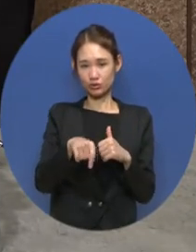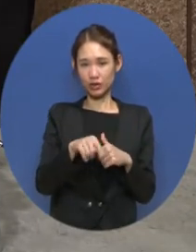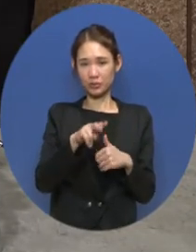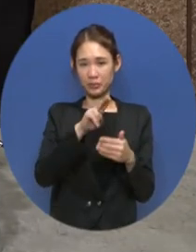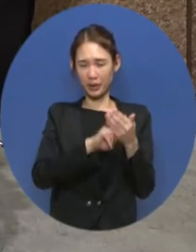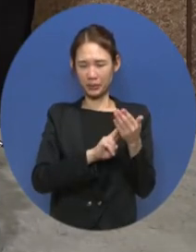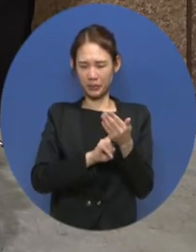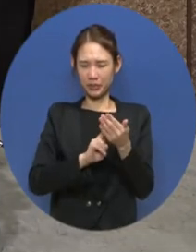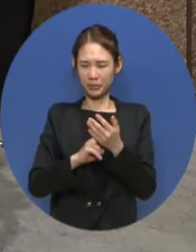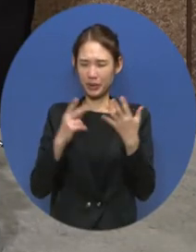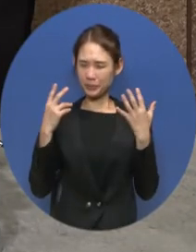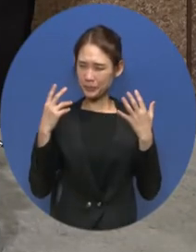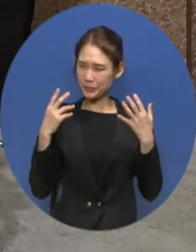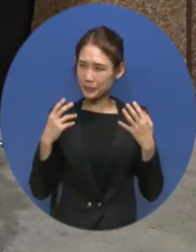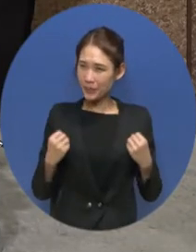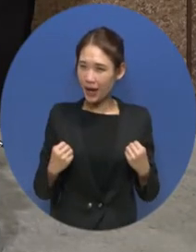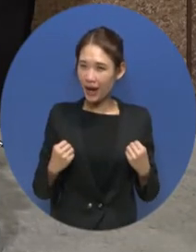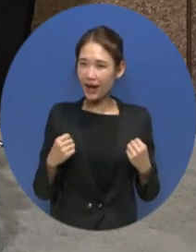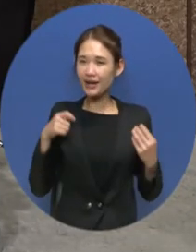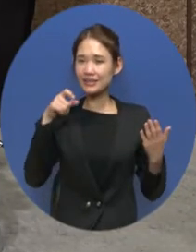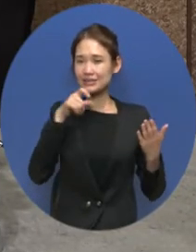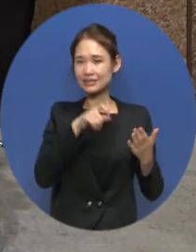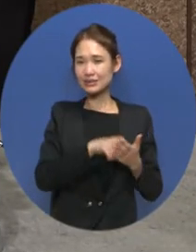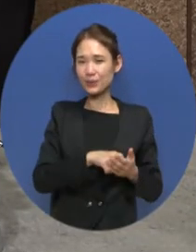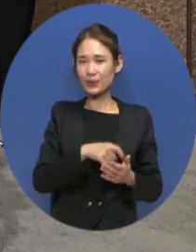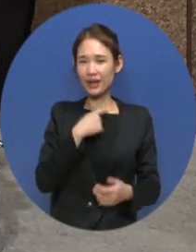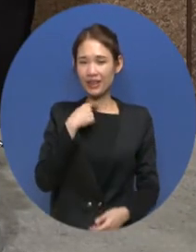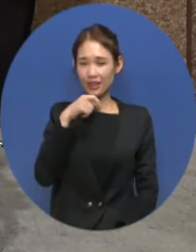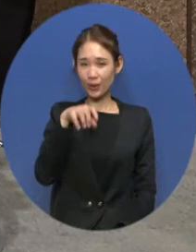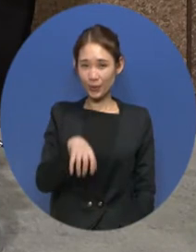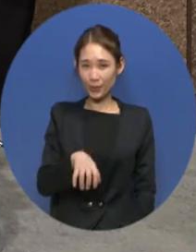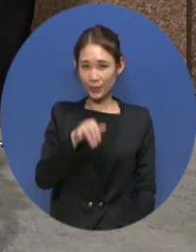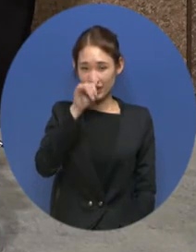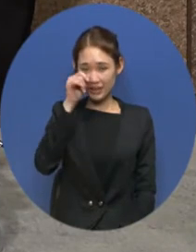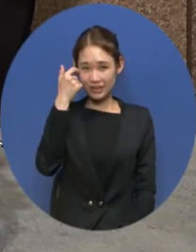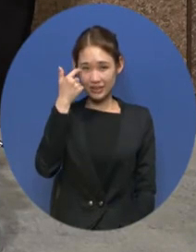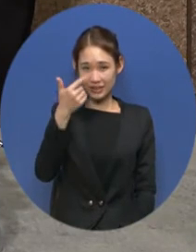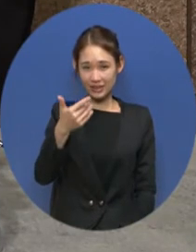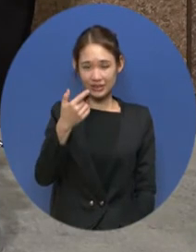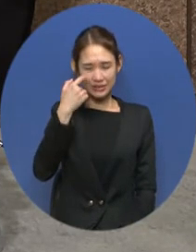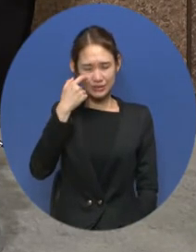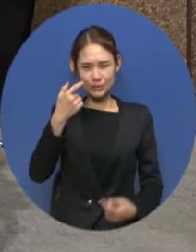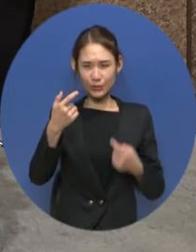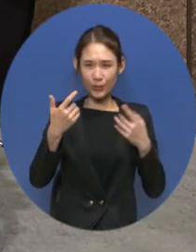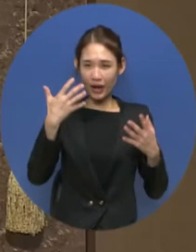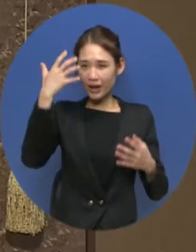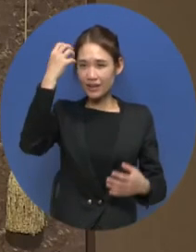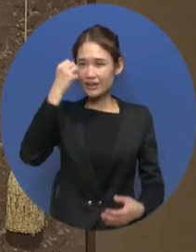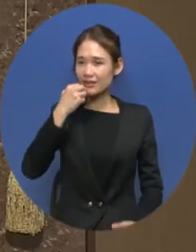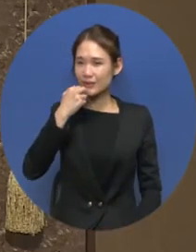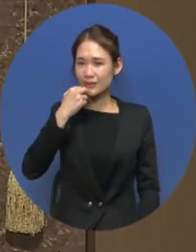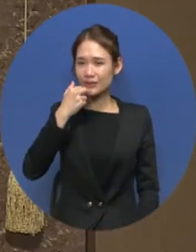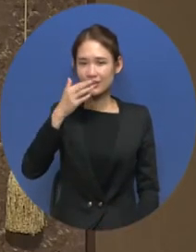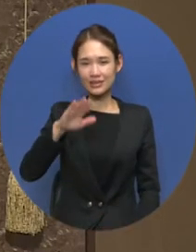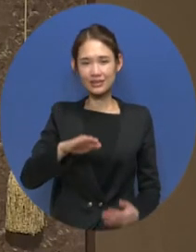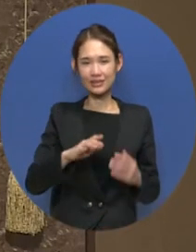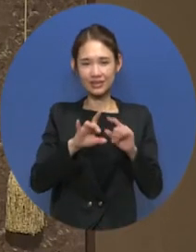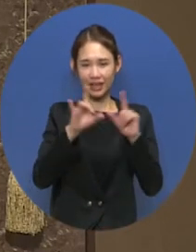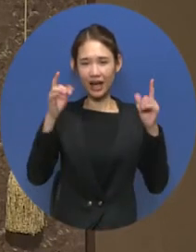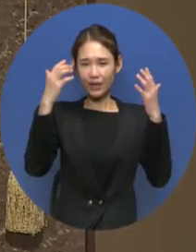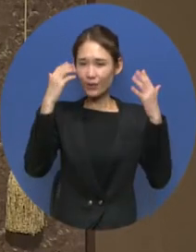많은 판매량을 기록했던 곳이 있나요? 정확하게 기억이 나지 않지만 아마도 날씨가 더웠기